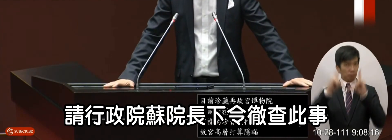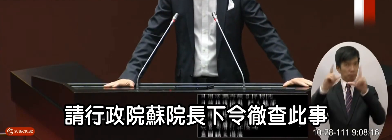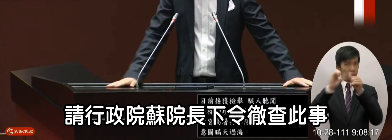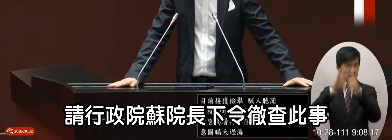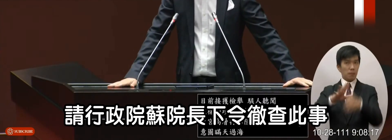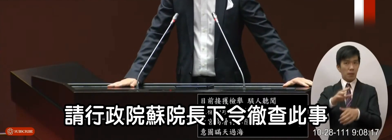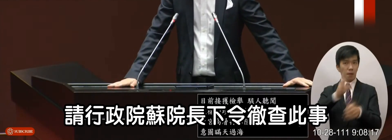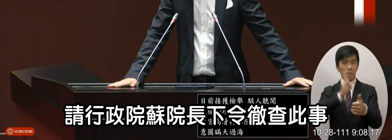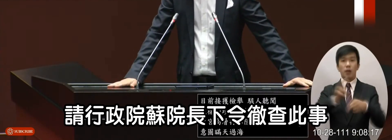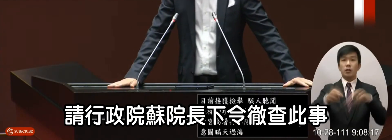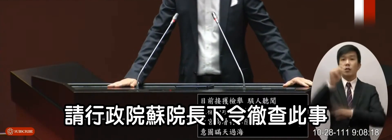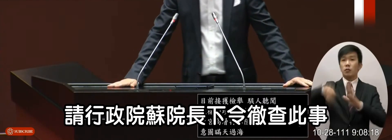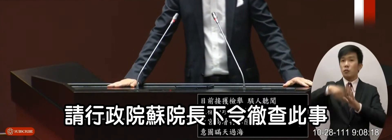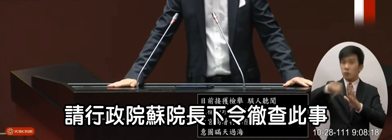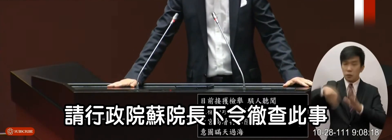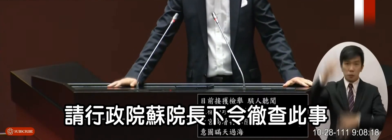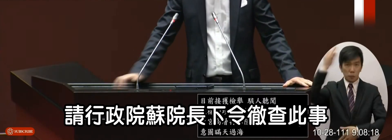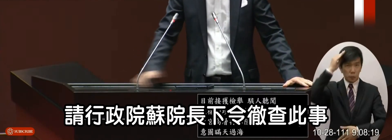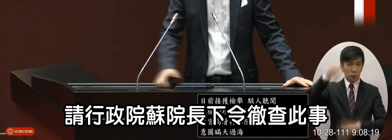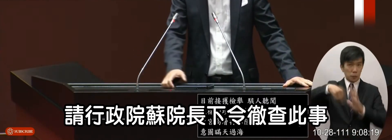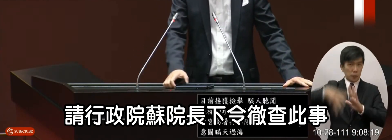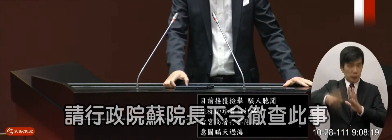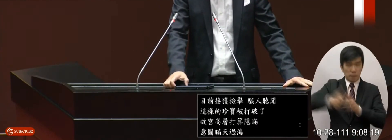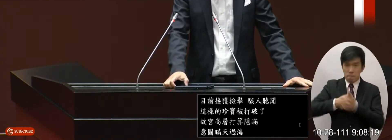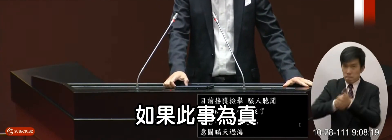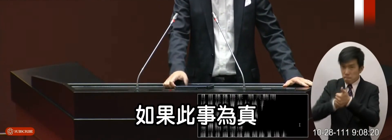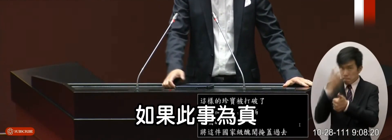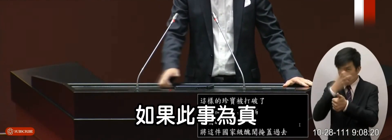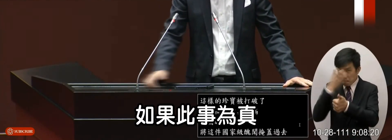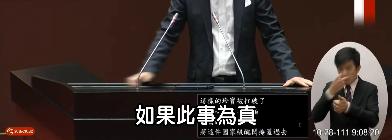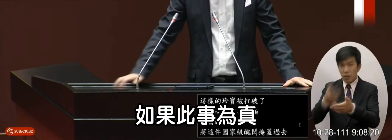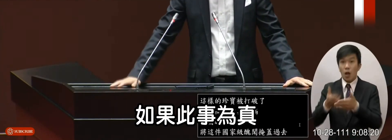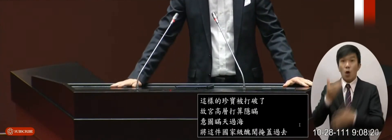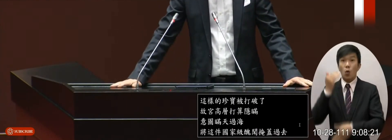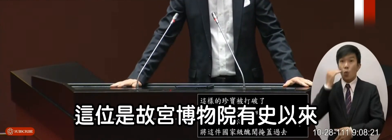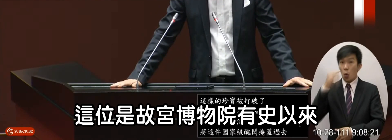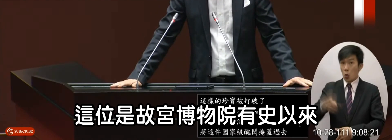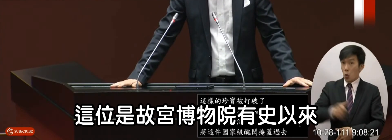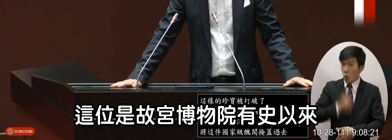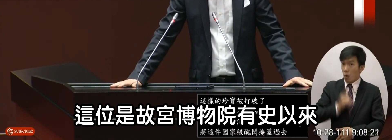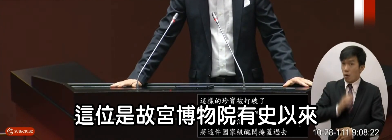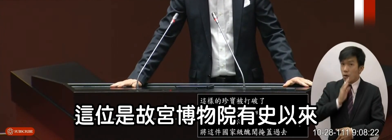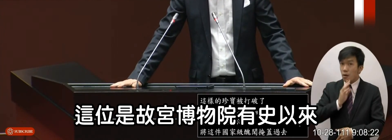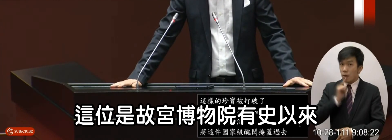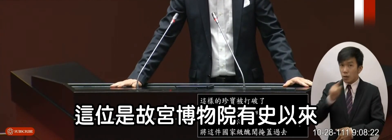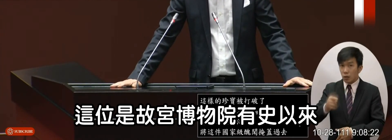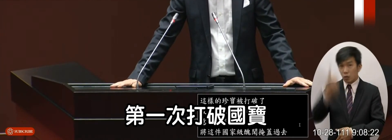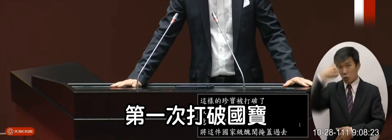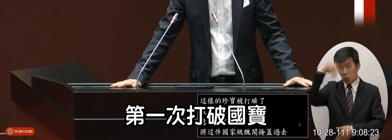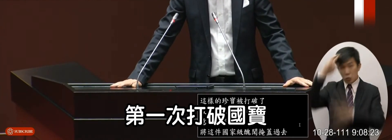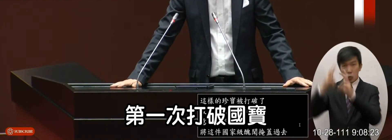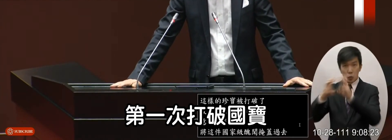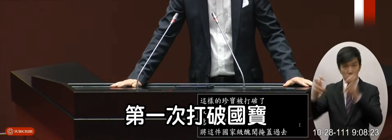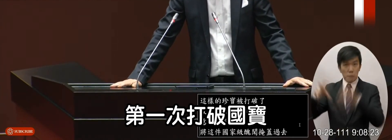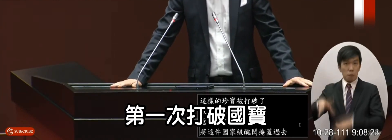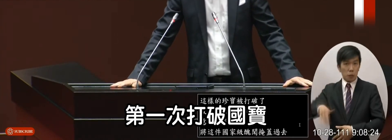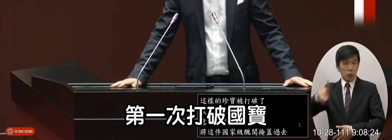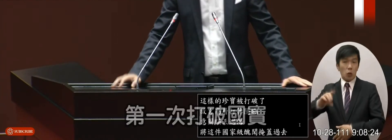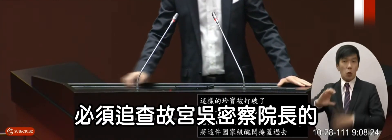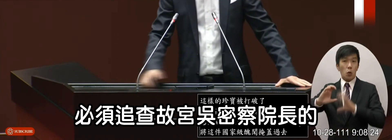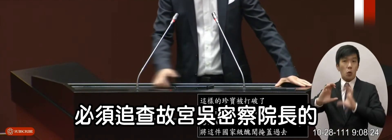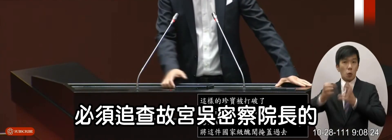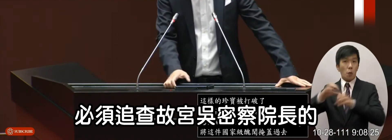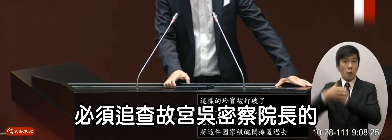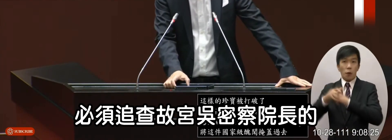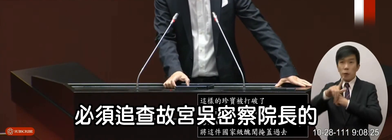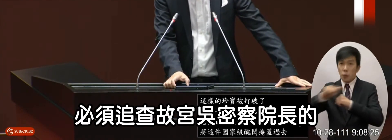请行政院副院长下令彻查此事。如果此事为真，这会是故宫博物院有史以来第一次打破国宝，